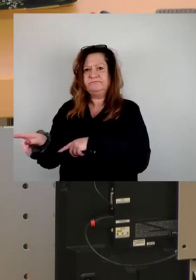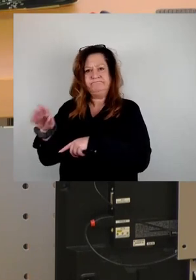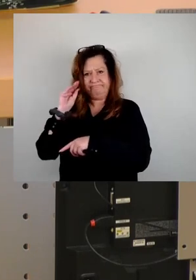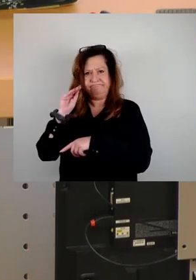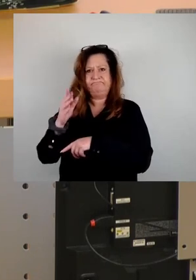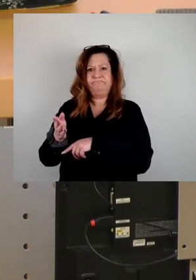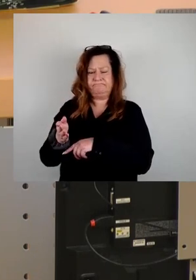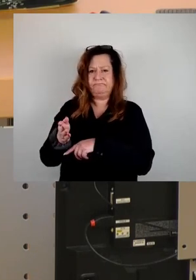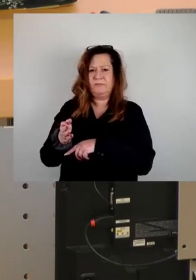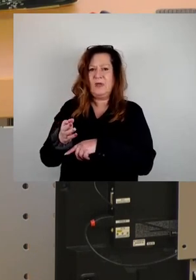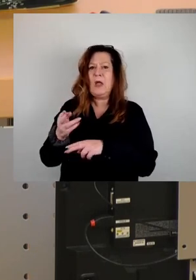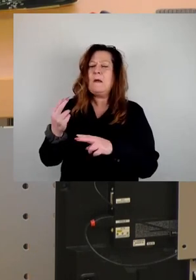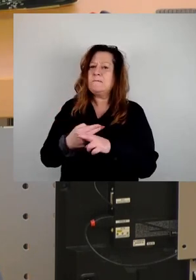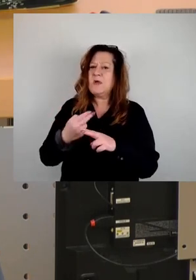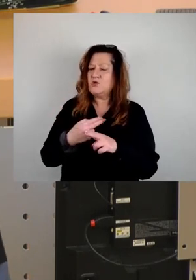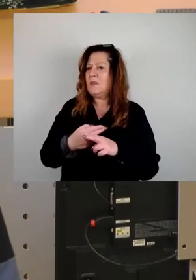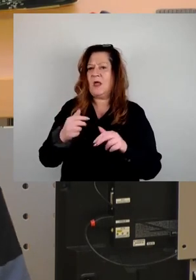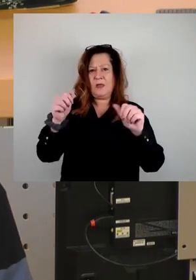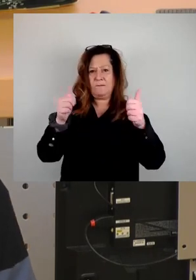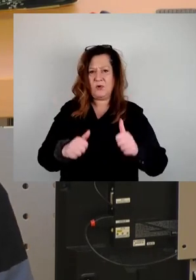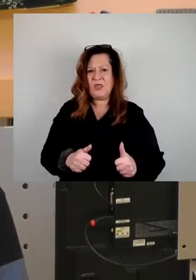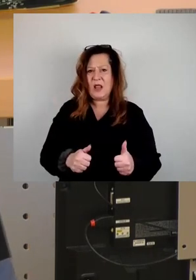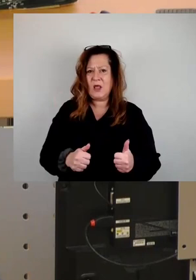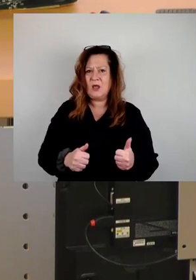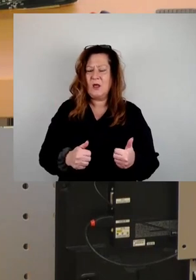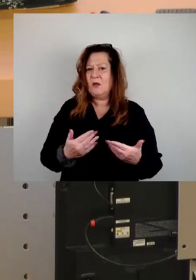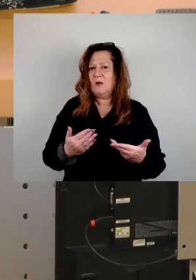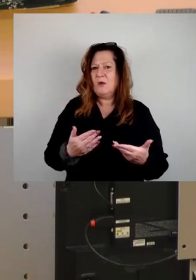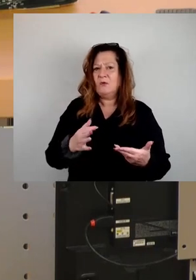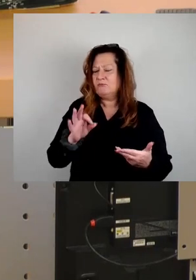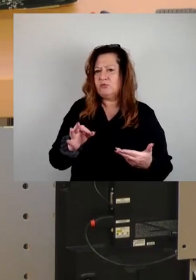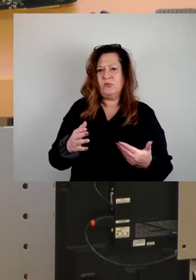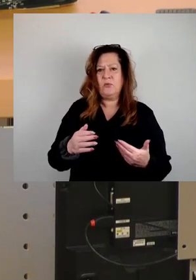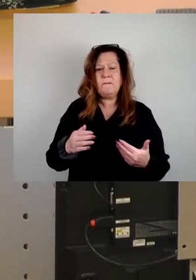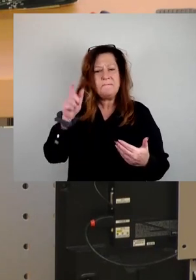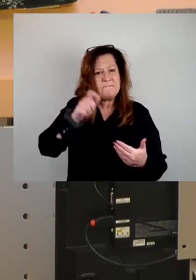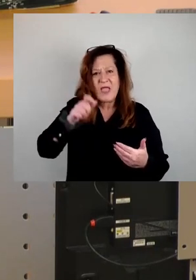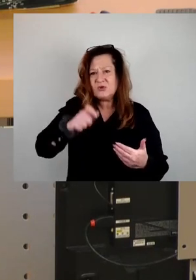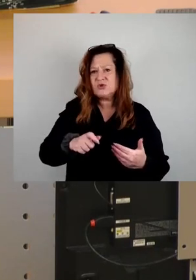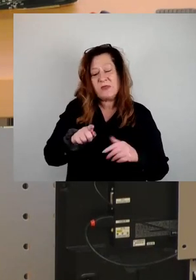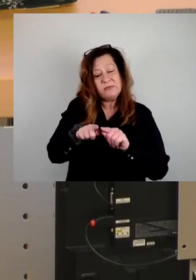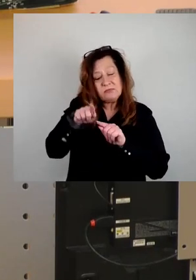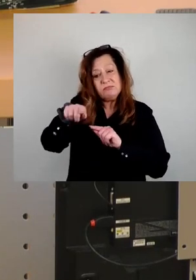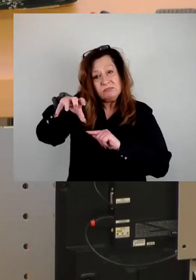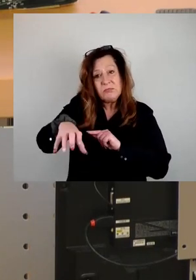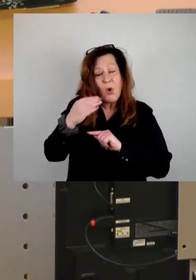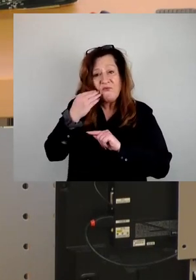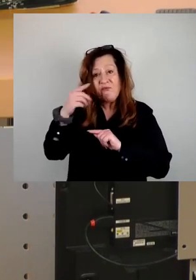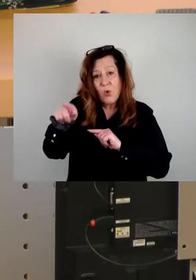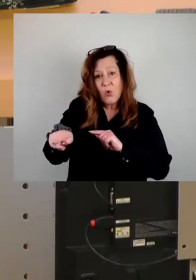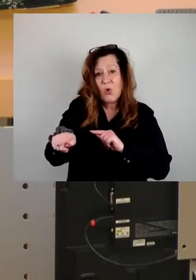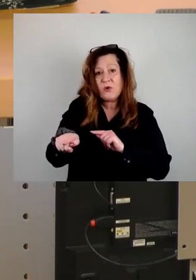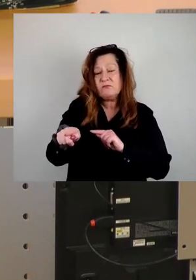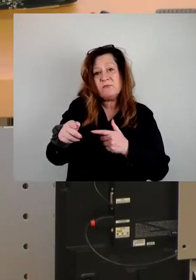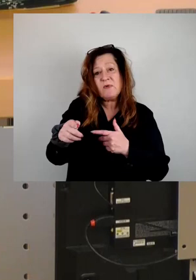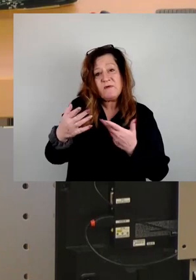um Ticketmodelle, die es Menschen, die eben dort in der Nähe wohnen, die es Familien erleichtern, dort